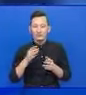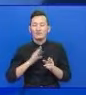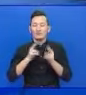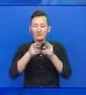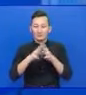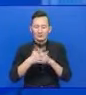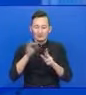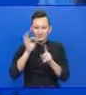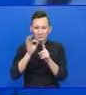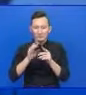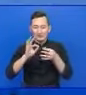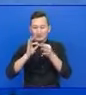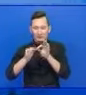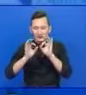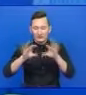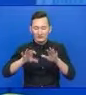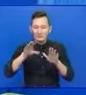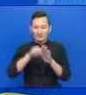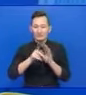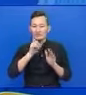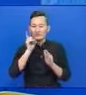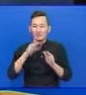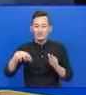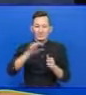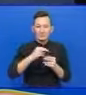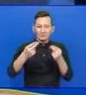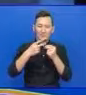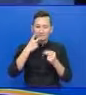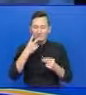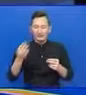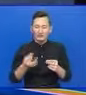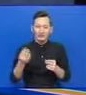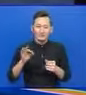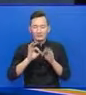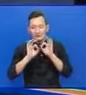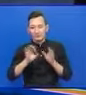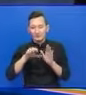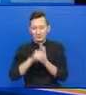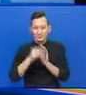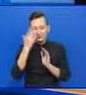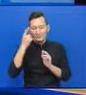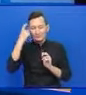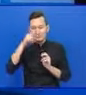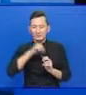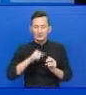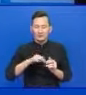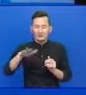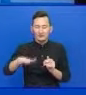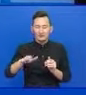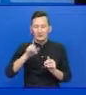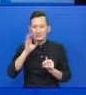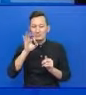ауылға бағдарламасын насихаттай отырып, жастарды адамгершілікке, ұлтжандылыққа тәрбиелеу. Идея ең кішкентай жас актер